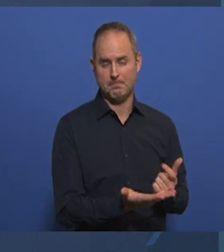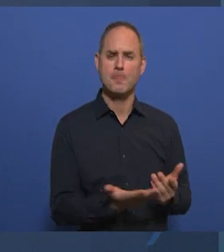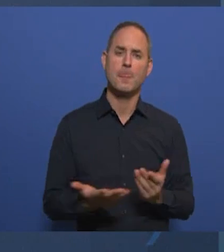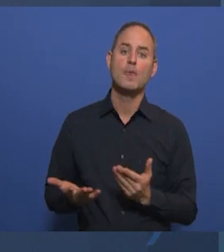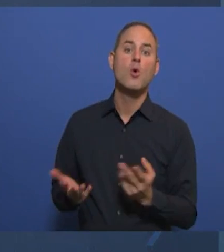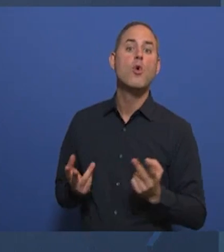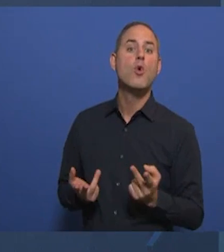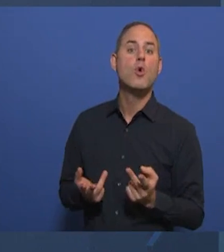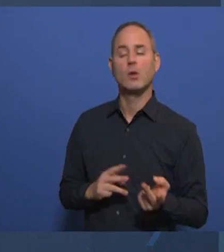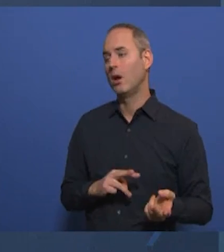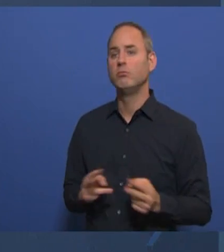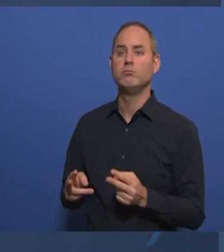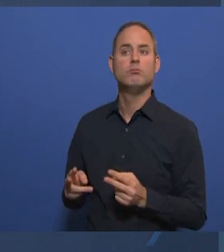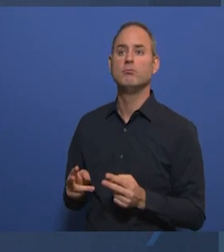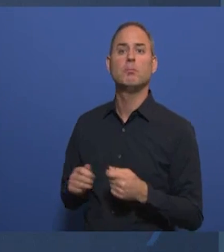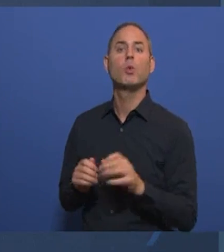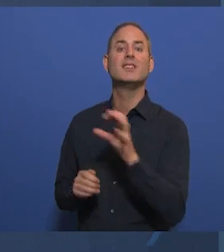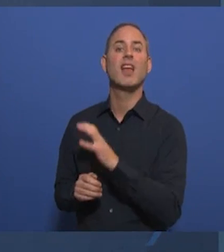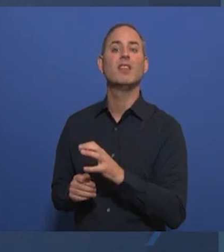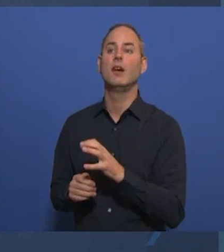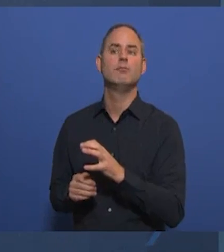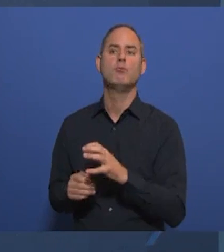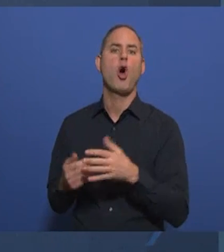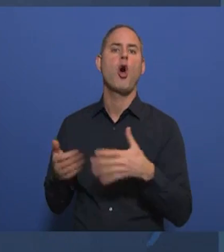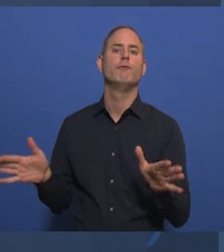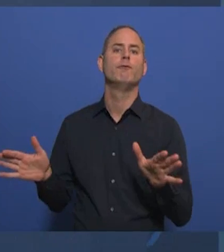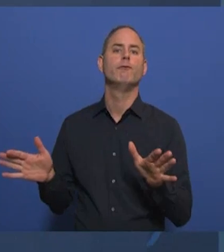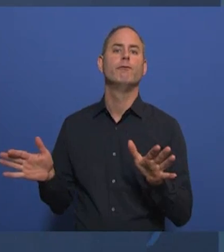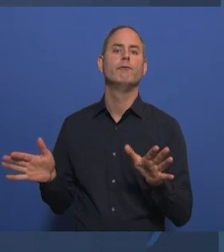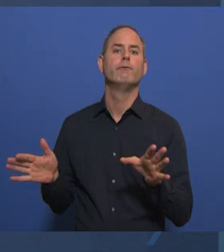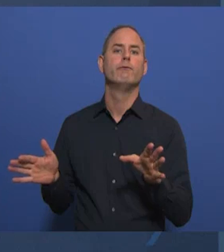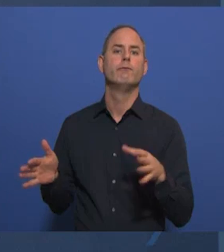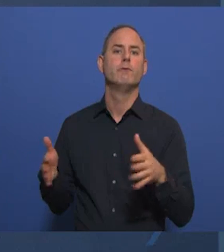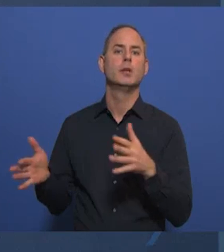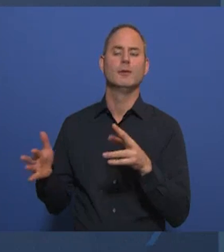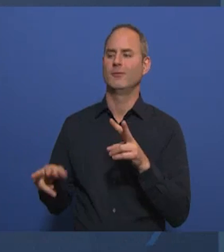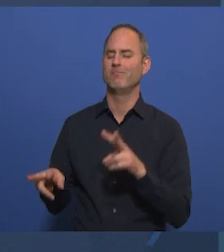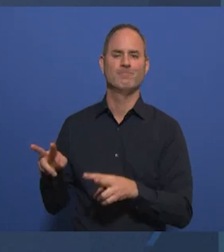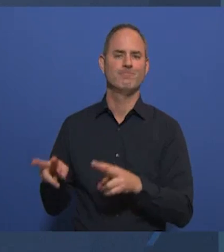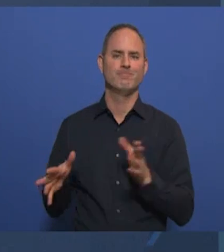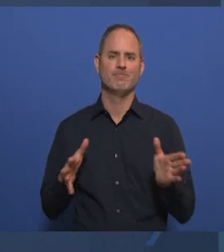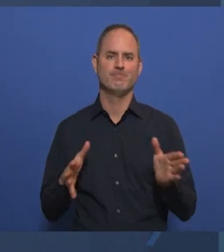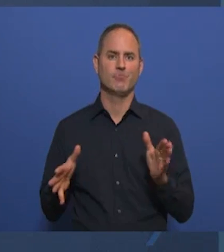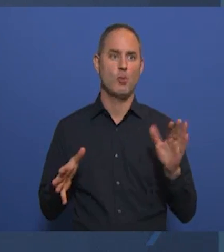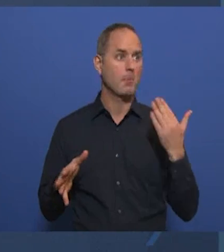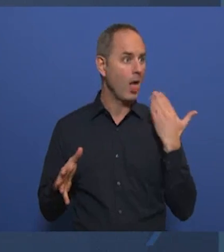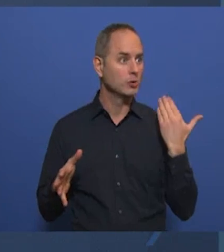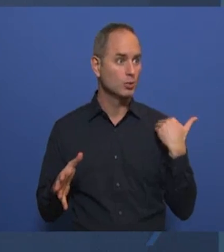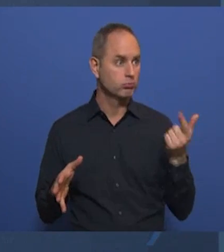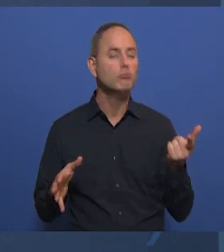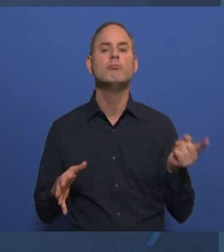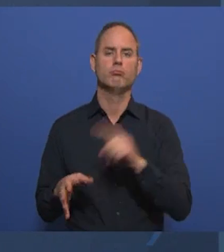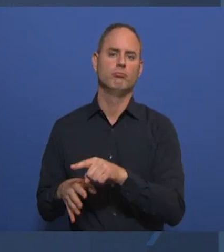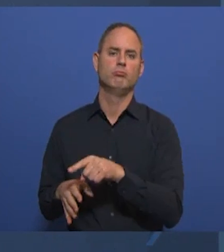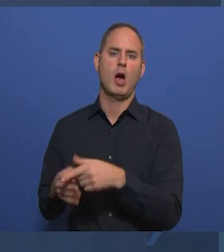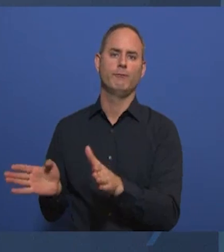werden Öffnungsperspektiven entwickeln für den Moment, zu dem eine Überlastung des Gesundheitssystems ausgeschlossen werden